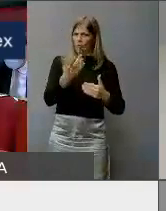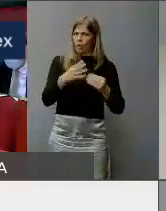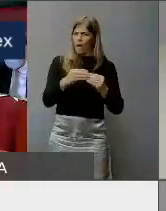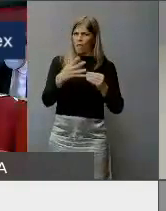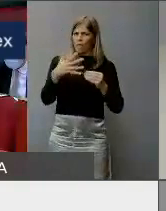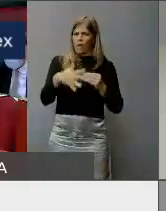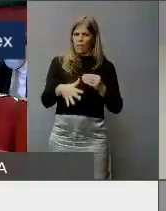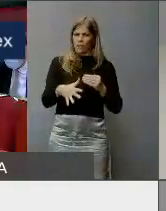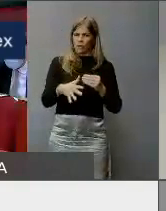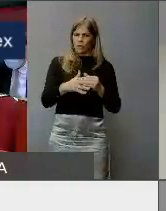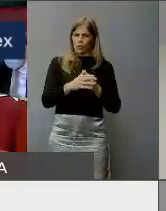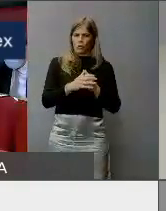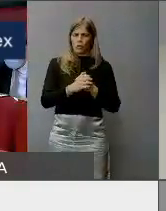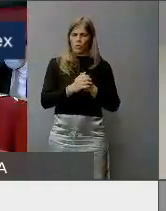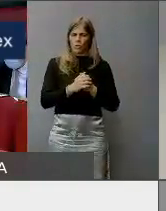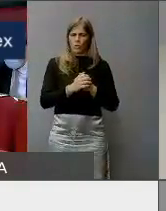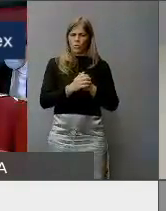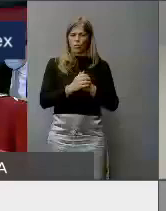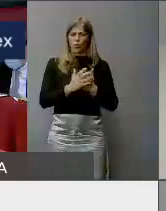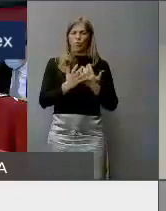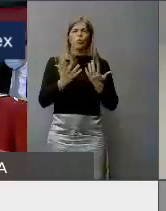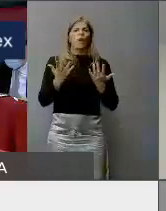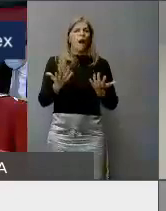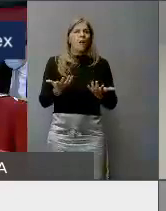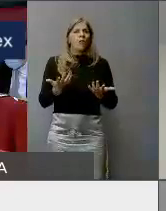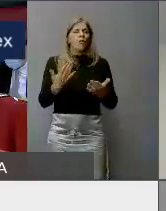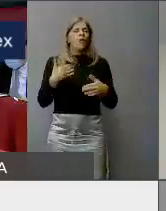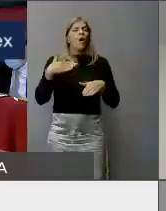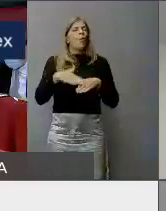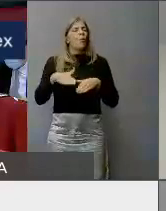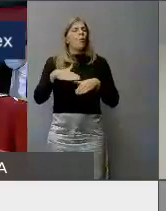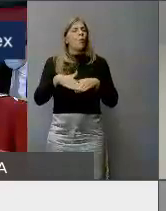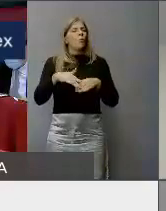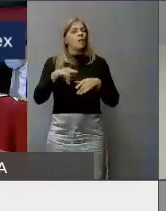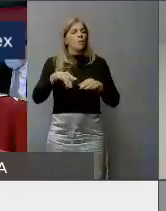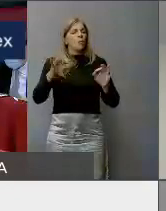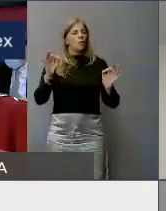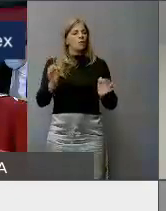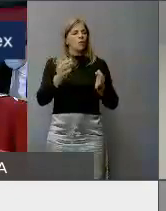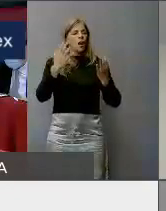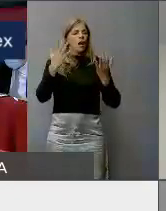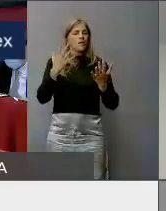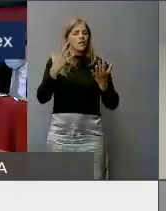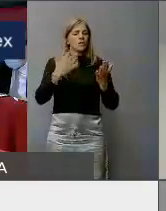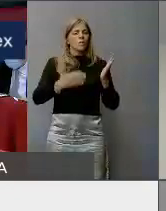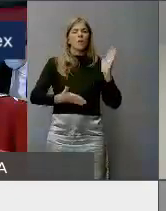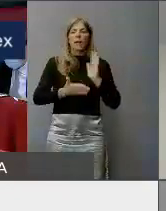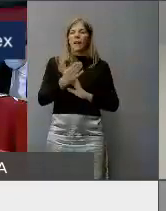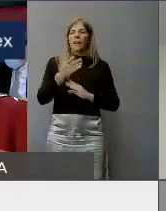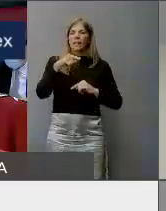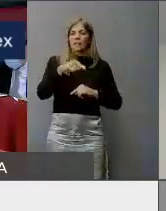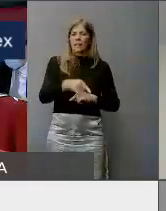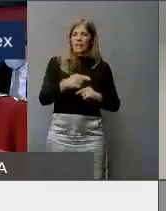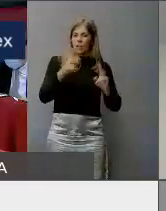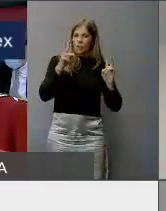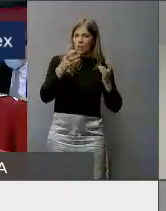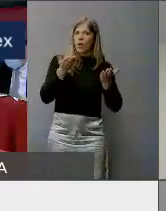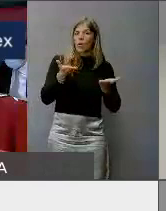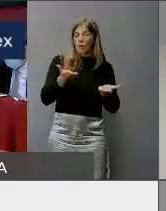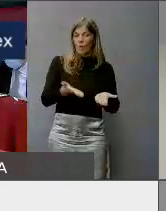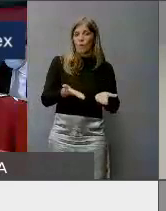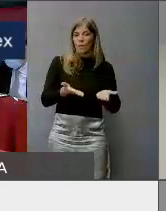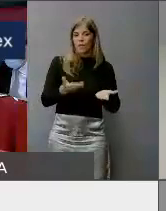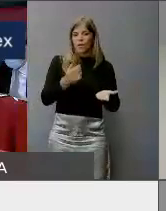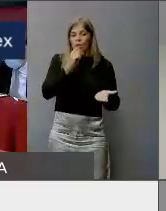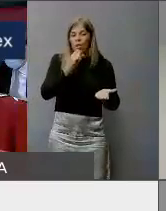come dire usiamo questa occasione per ripartire su queste cose che sono io credo molto